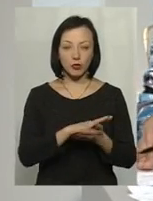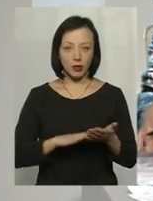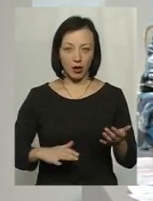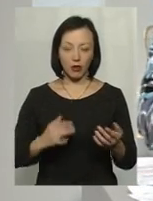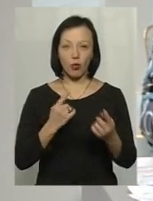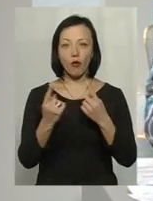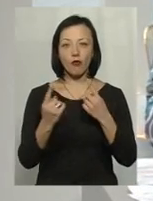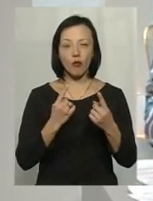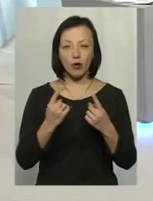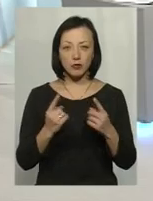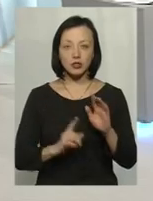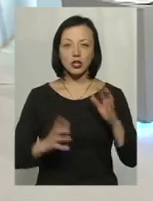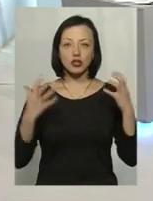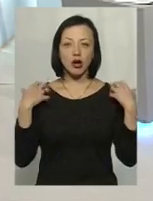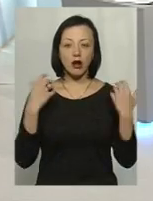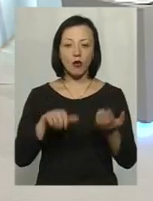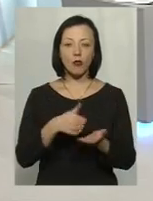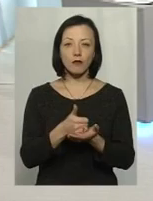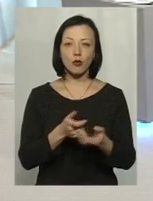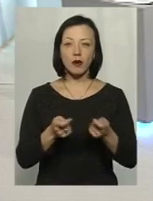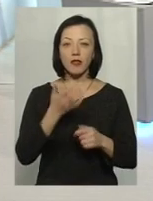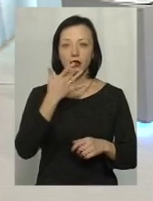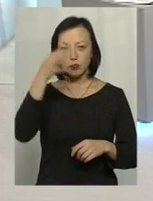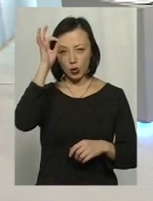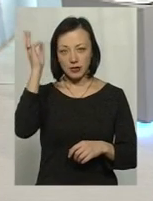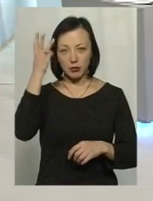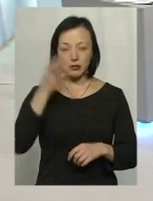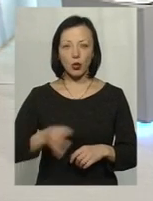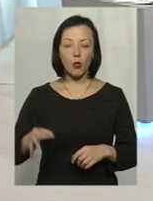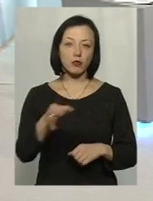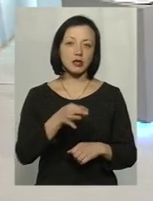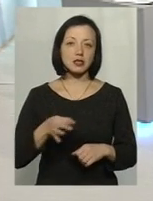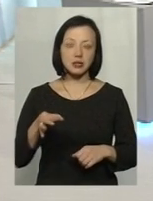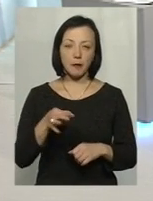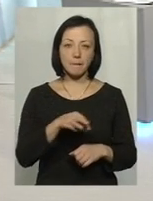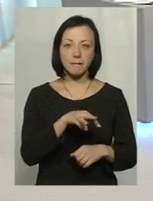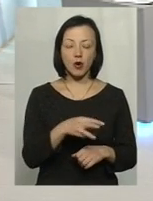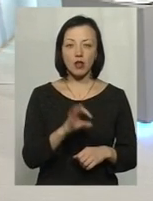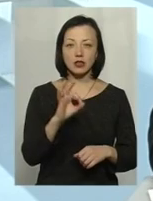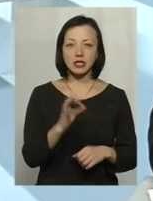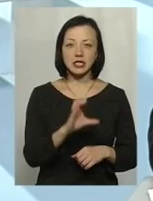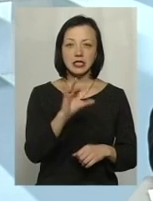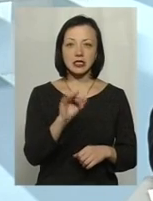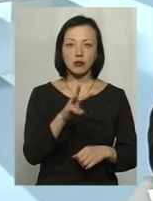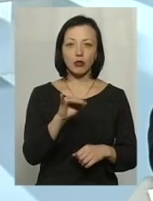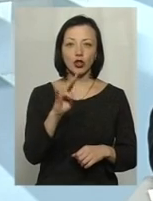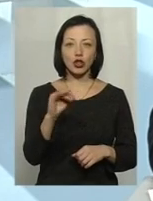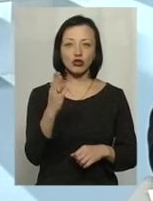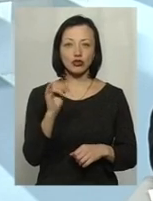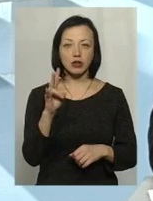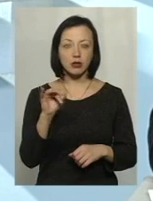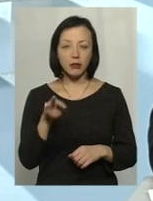сьогодні говоримо із начальником головного управління Нацполіції в Хмельницькій області Миколою Олександровичем Семенишиним